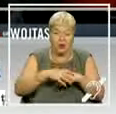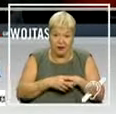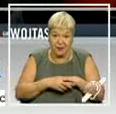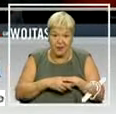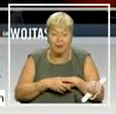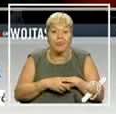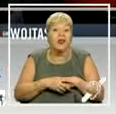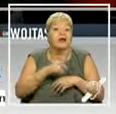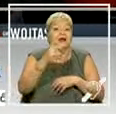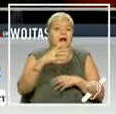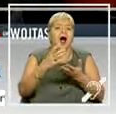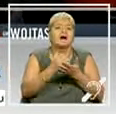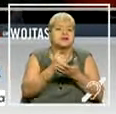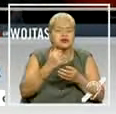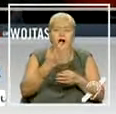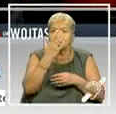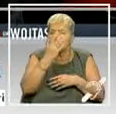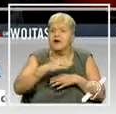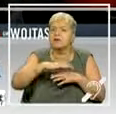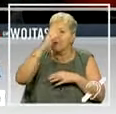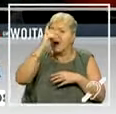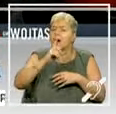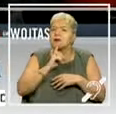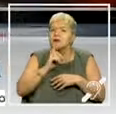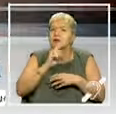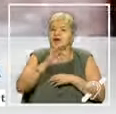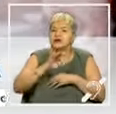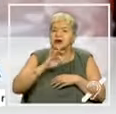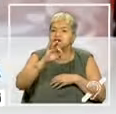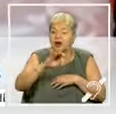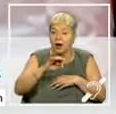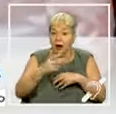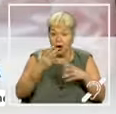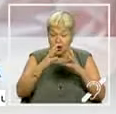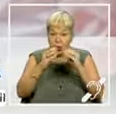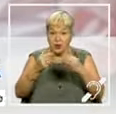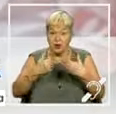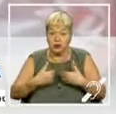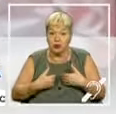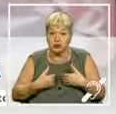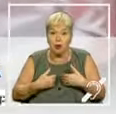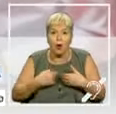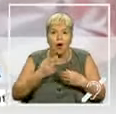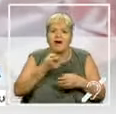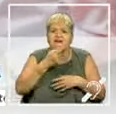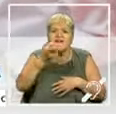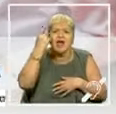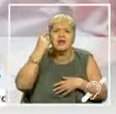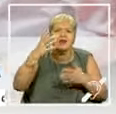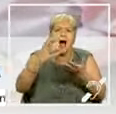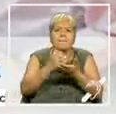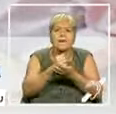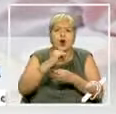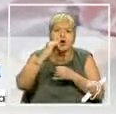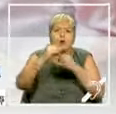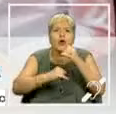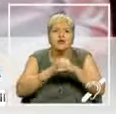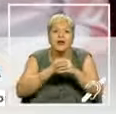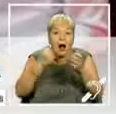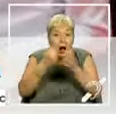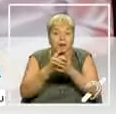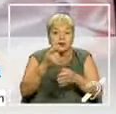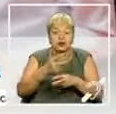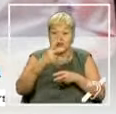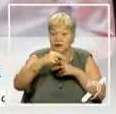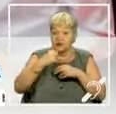palmares victorii cu nume grele din șahul internațional. În urmă cu o lună, tânărul jucător român l-a învins în turneu oficial pe fostul campion mondial Vishyanand, iar la sfârșitul